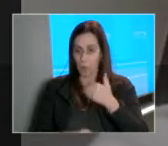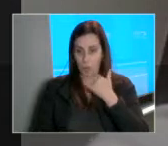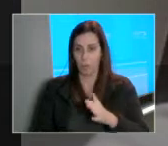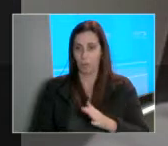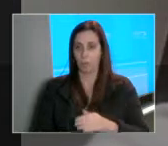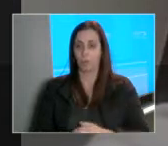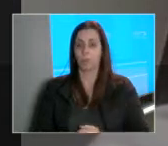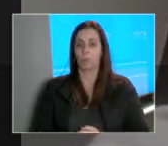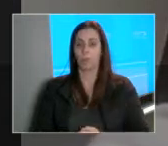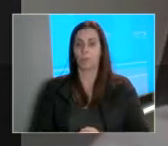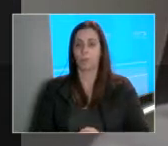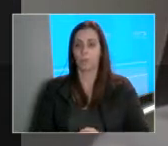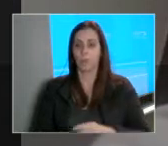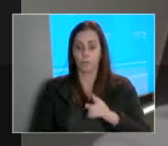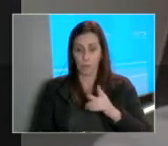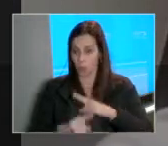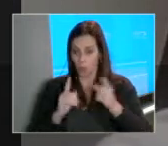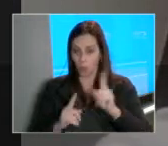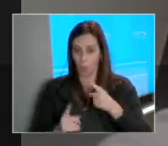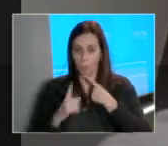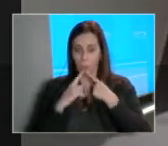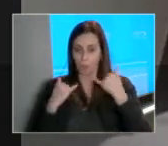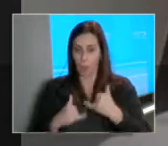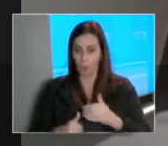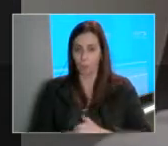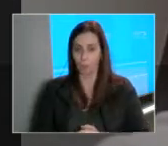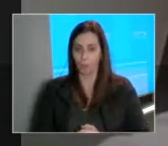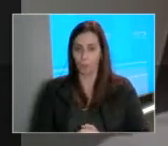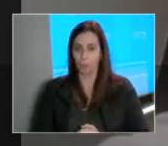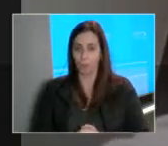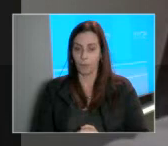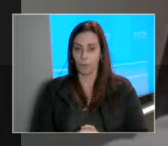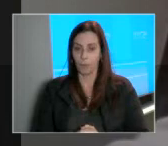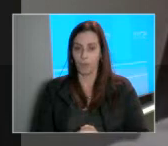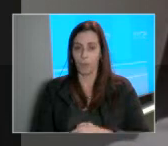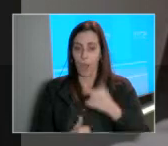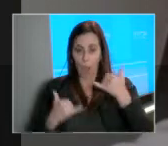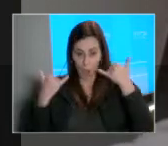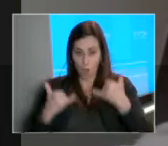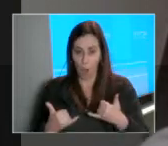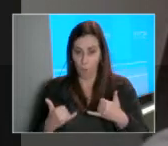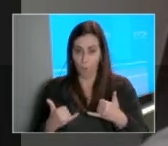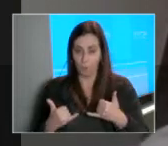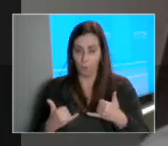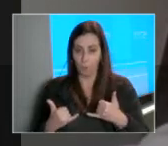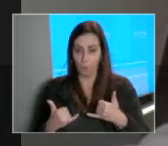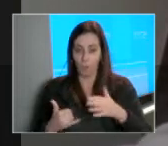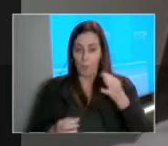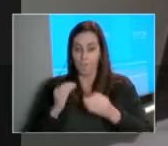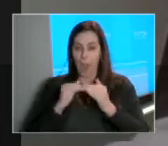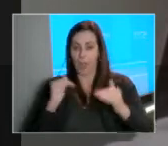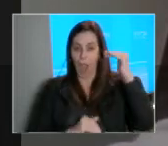כמובן, אם זה היה אחרת לא היינו מדברים היום. העניין הוא שהיום יצא